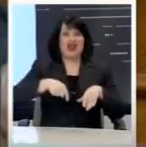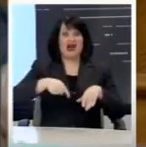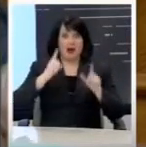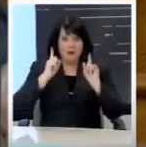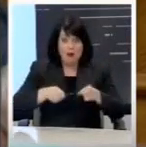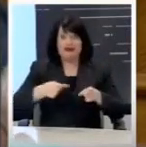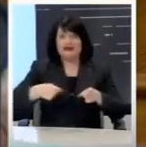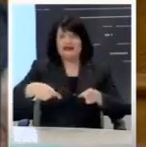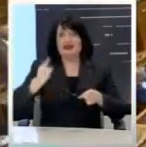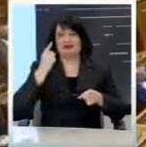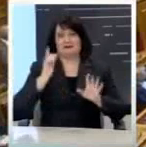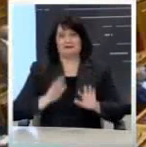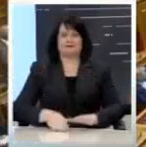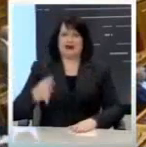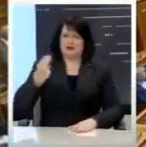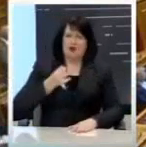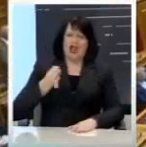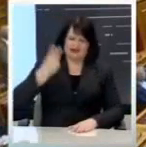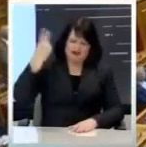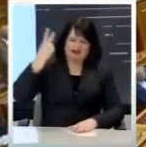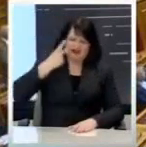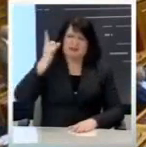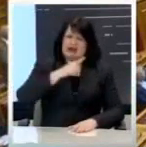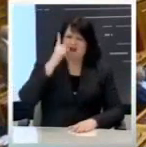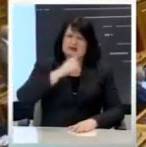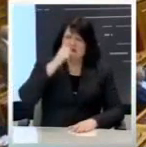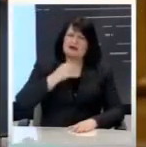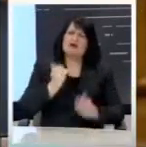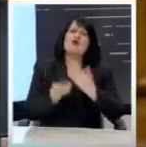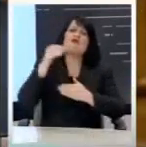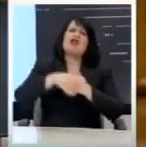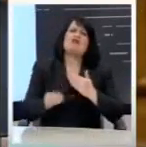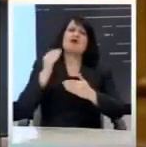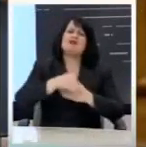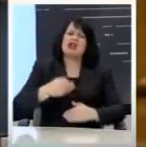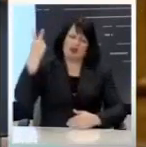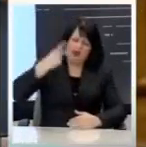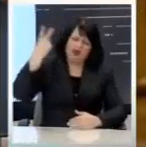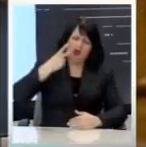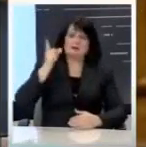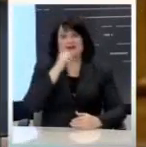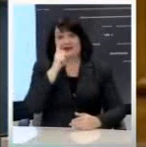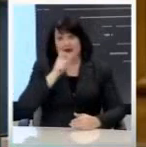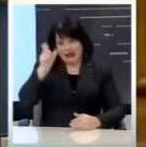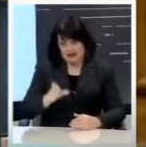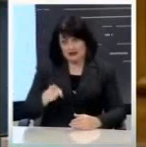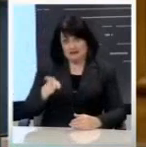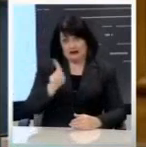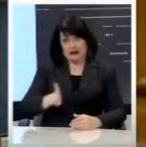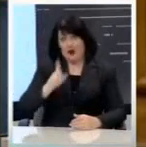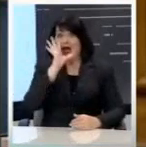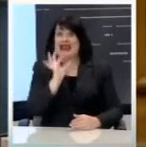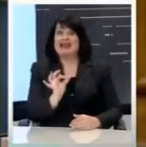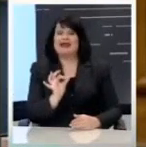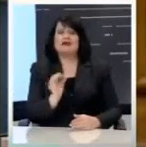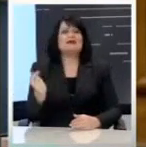Κύριε Μητσοτάκη, με λέτε διαρκώς ψεύτη. Διαρκώς, από το πρωί μέχρι το βράδυ. Εσείς που λέτε αλήθειες, γιατί